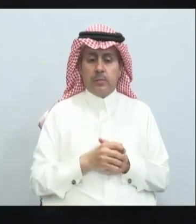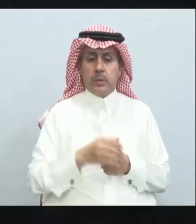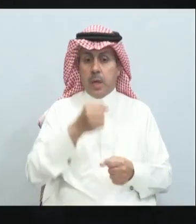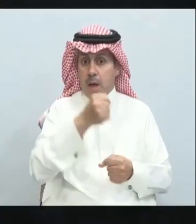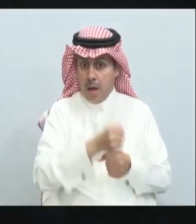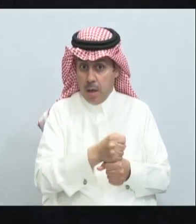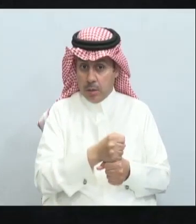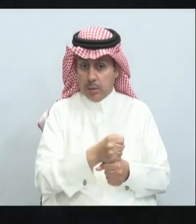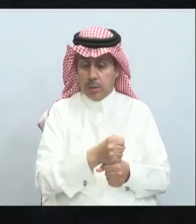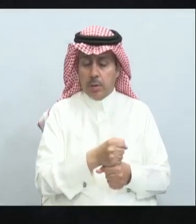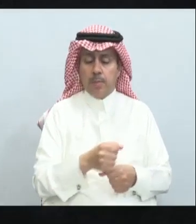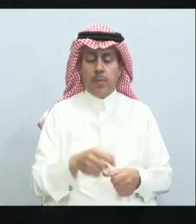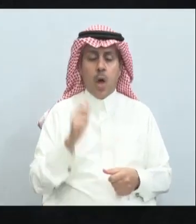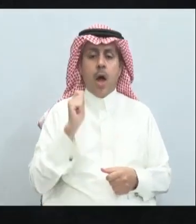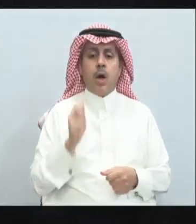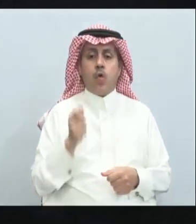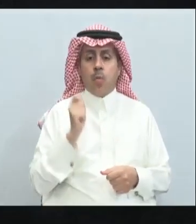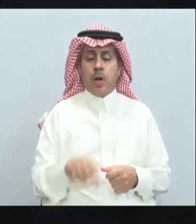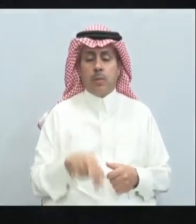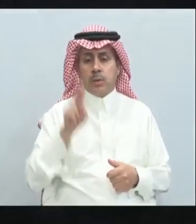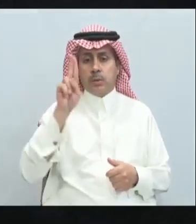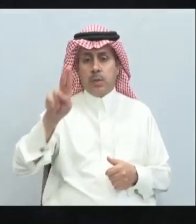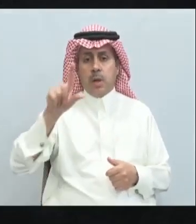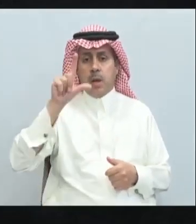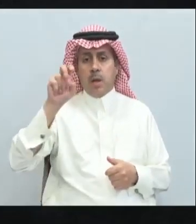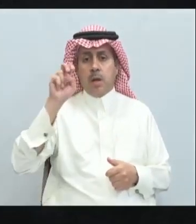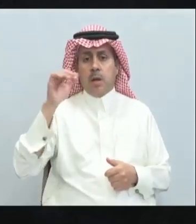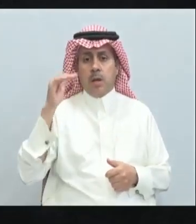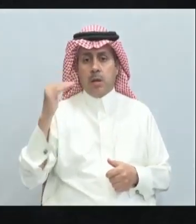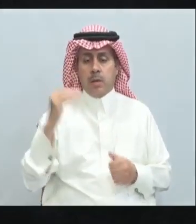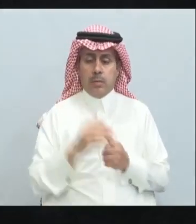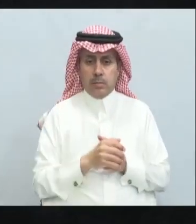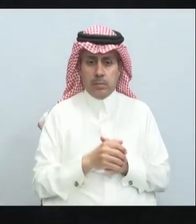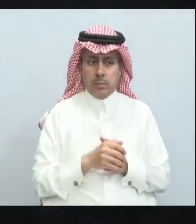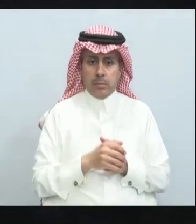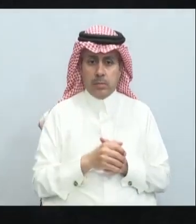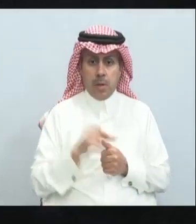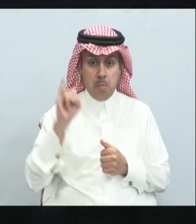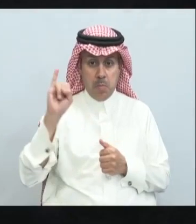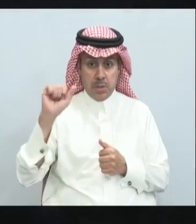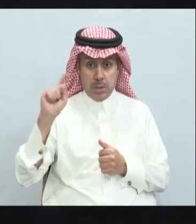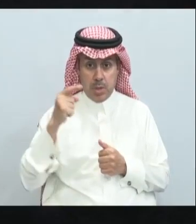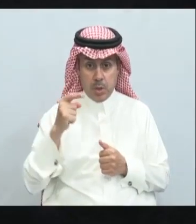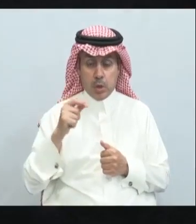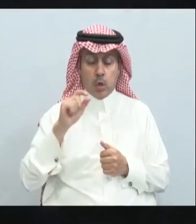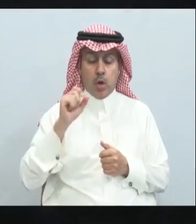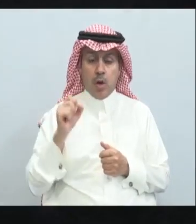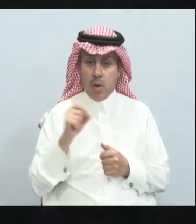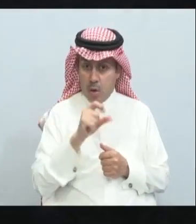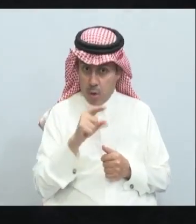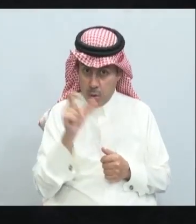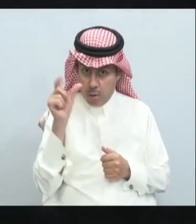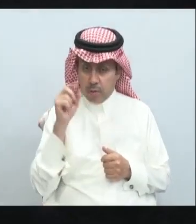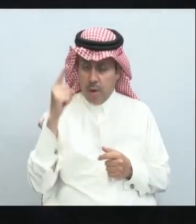قاعده احكم بها على التلقيح لاحظنا انه اذا كان مصدر النطفه غير الزوج هنا